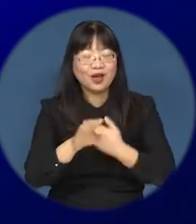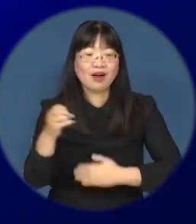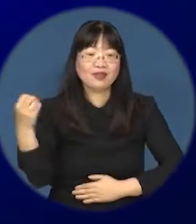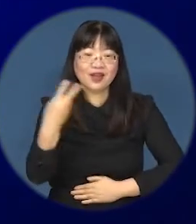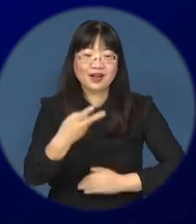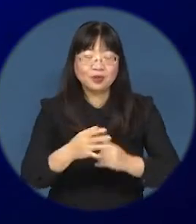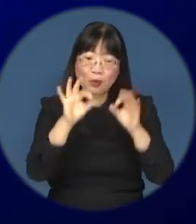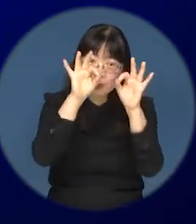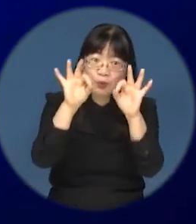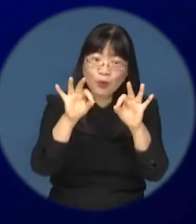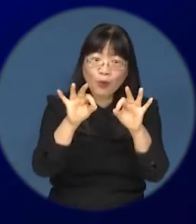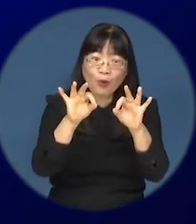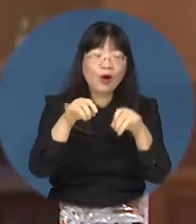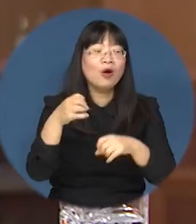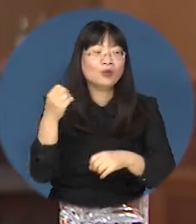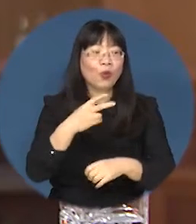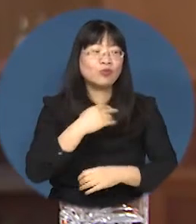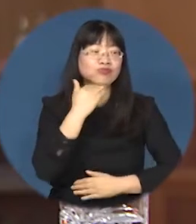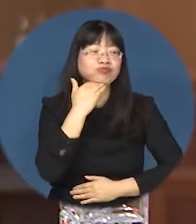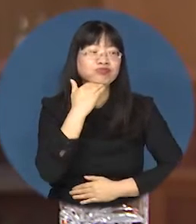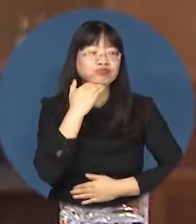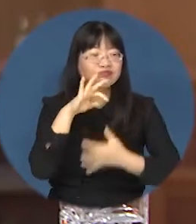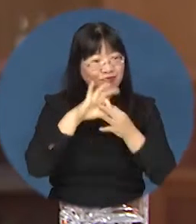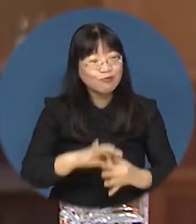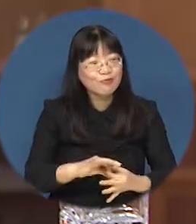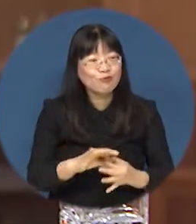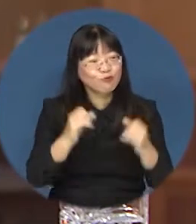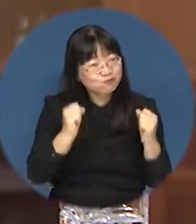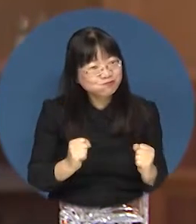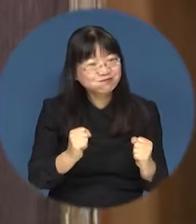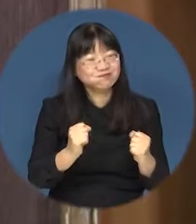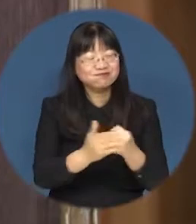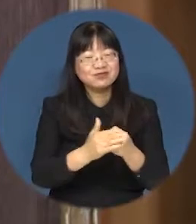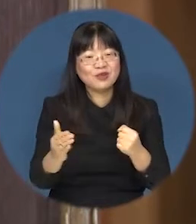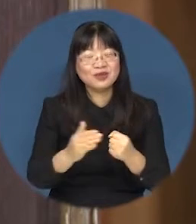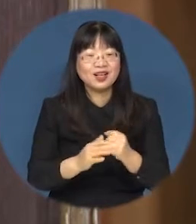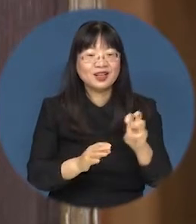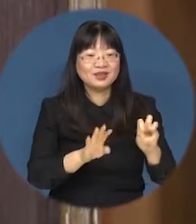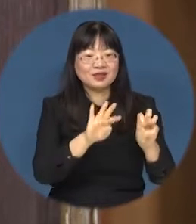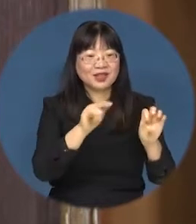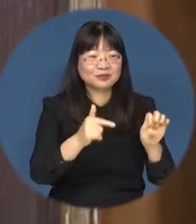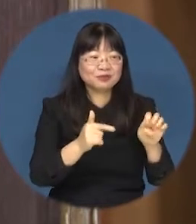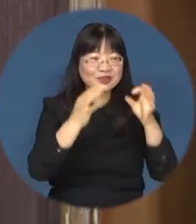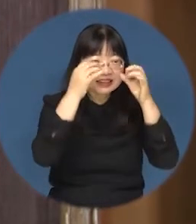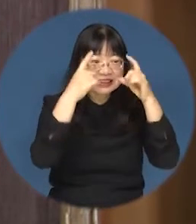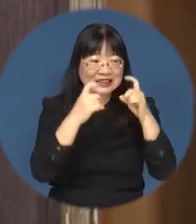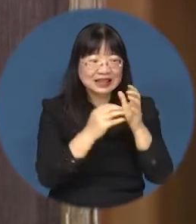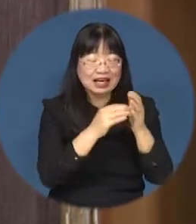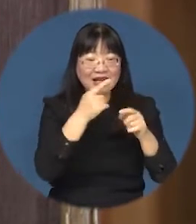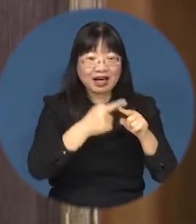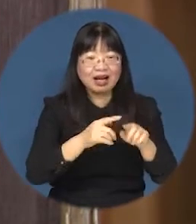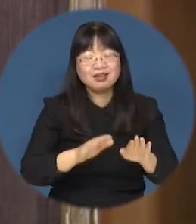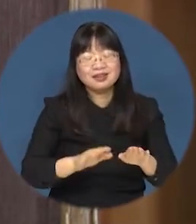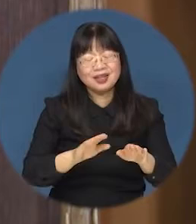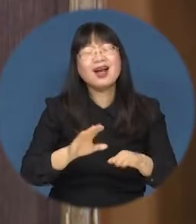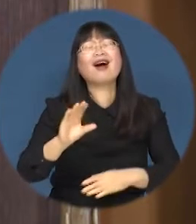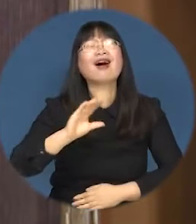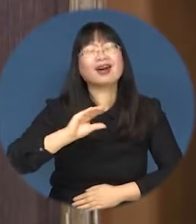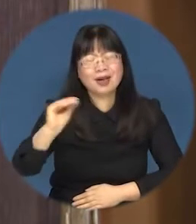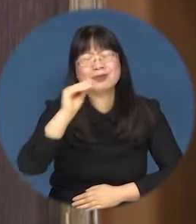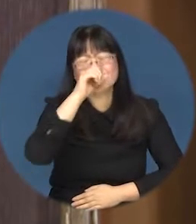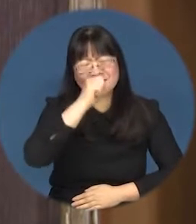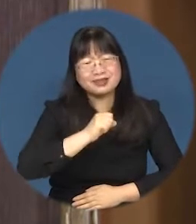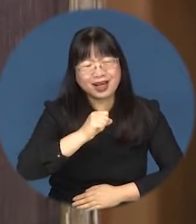다시 보니까 안 가고 또 있는 거예요. 또 거기 있어요? 예. 그래서 또 이제 한 30, 40분 찍다가 이제 좀 가줬으면 할 정도로